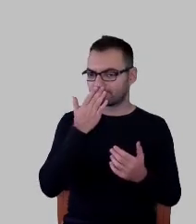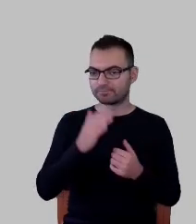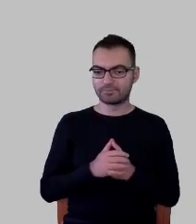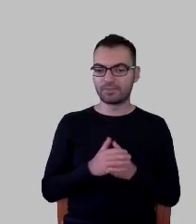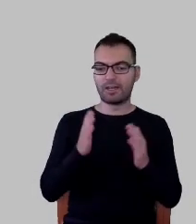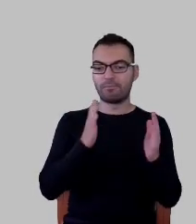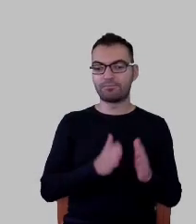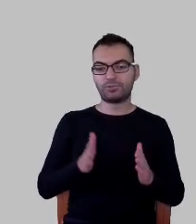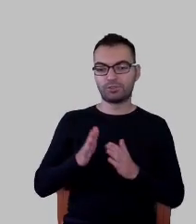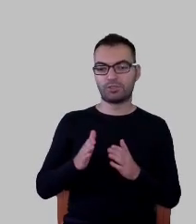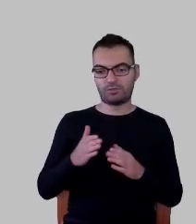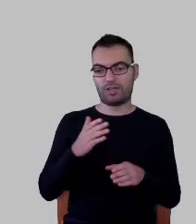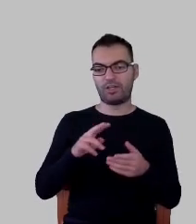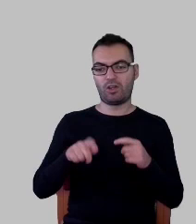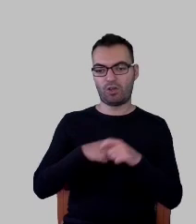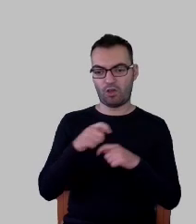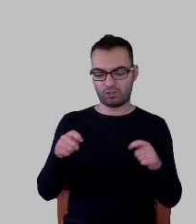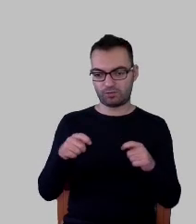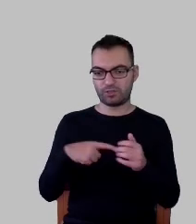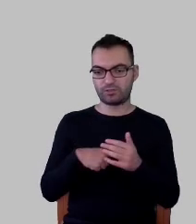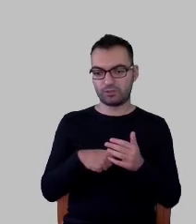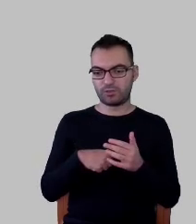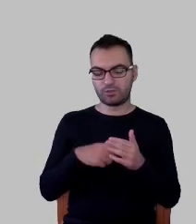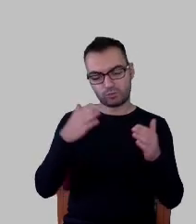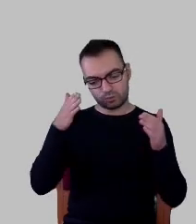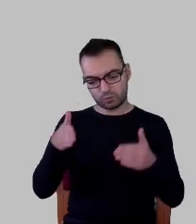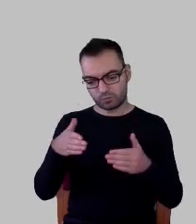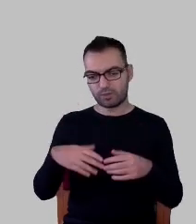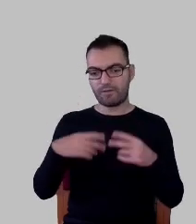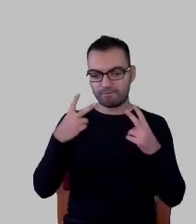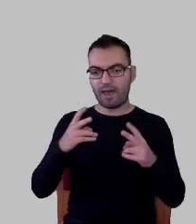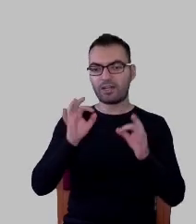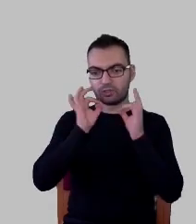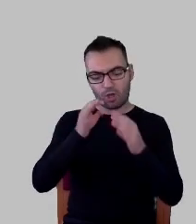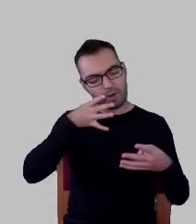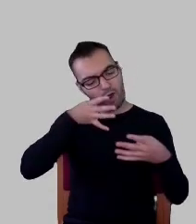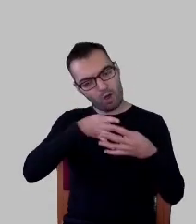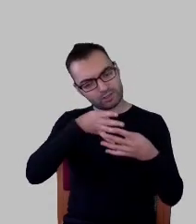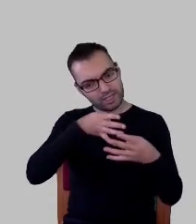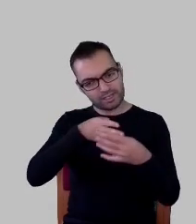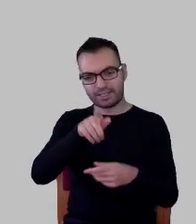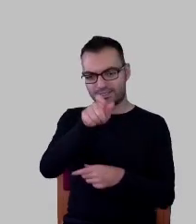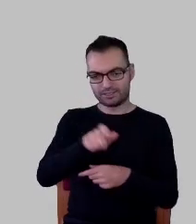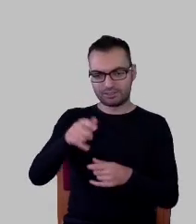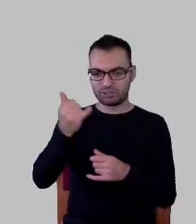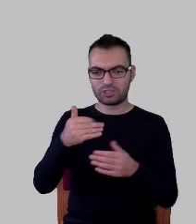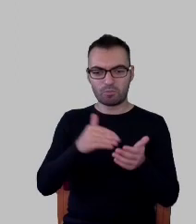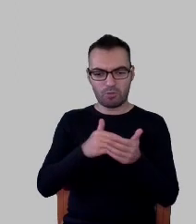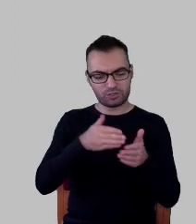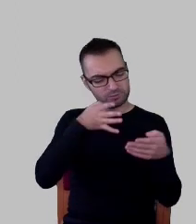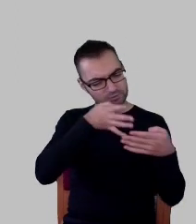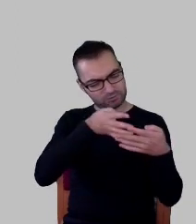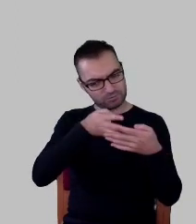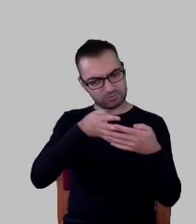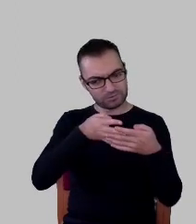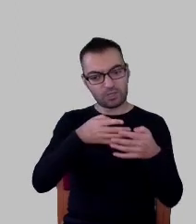przygotowanie takich rozwiązań, które podkreślają znaczenie rzetelnej i trafnej oceny potrzeb dziecka po to, żeby